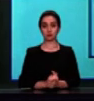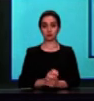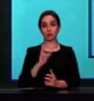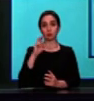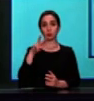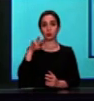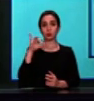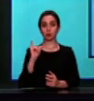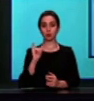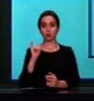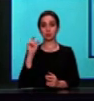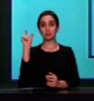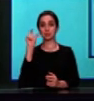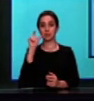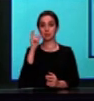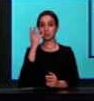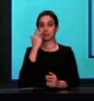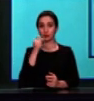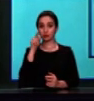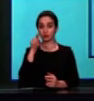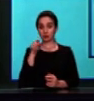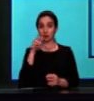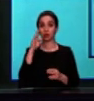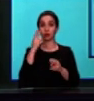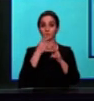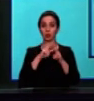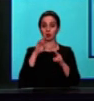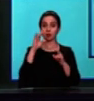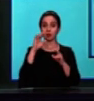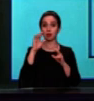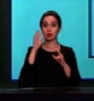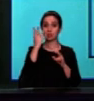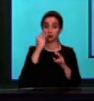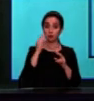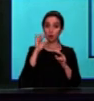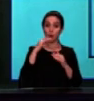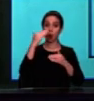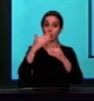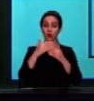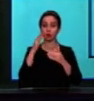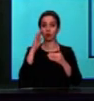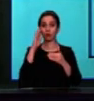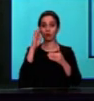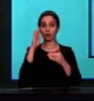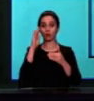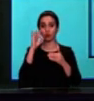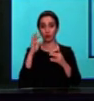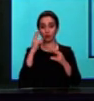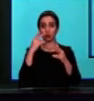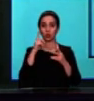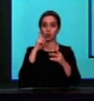blue rangini yoniga, demak, background, ya'ni veb sahifamizning orqa foniga quyidagi, demak, yoshlik nomli